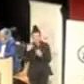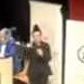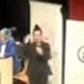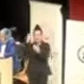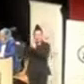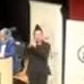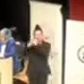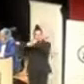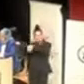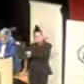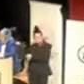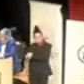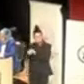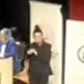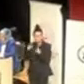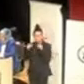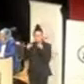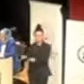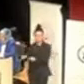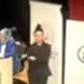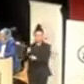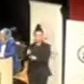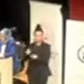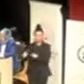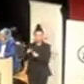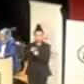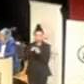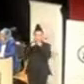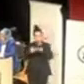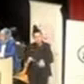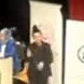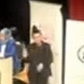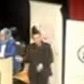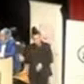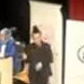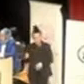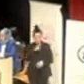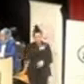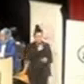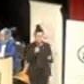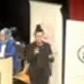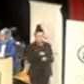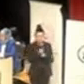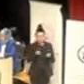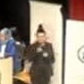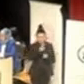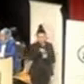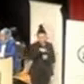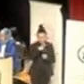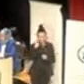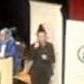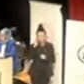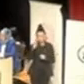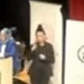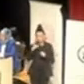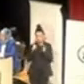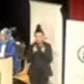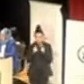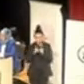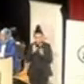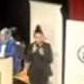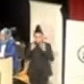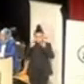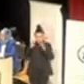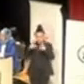ve korunduğu otomasyon programıdır. Bugün de kurum bilgisinde yer alan nitelikli personeller tarafından 14 adet tarayıcı yardımıyla milyonlarca poz